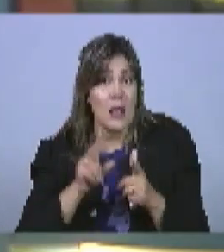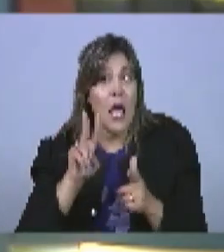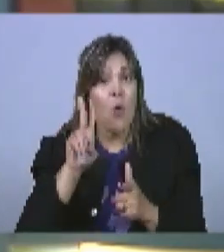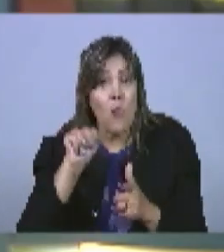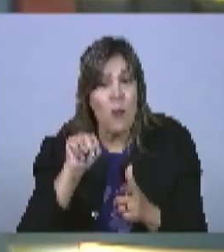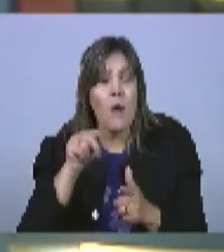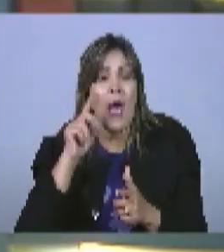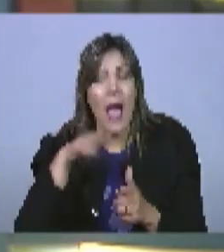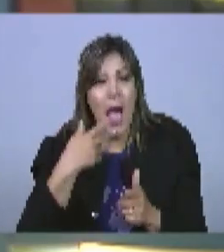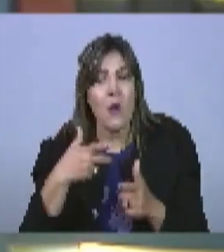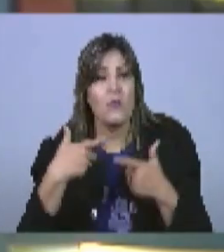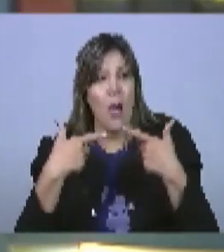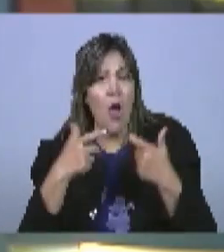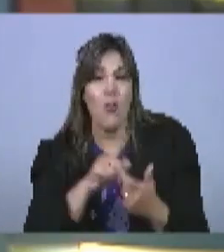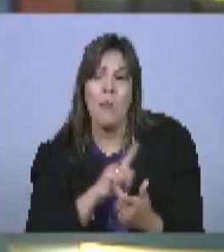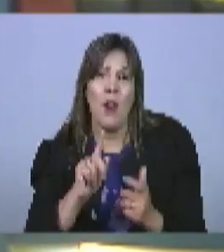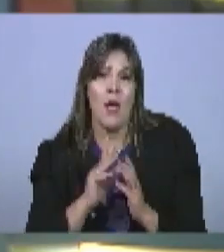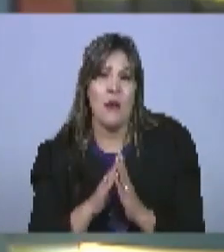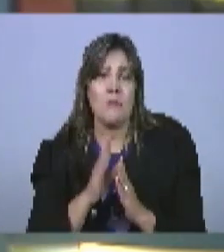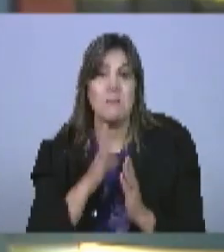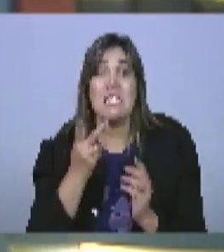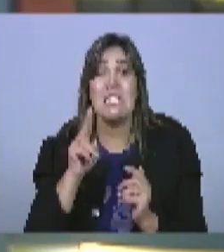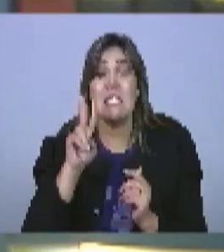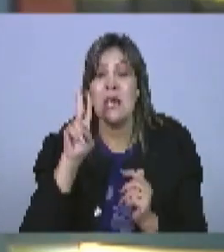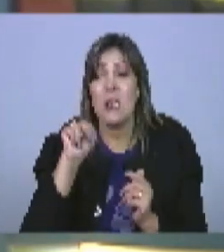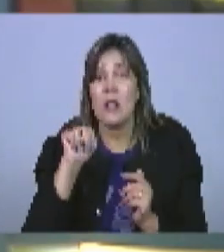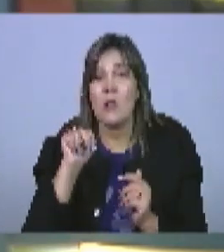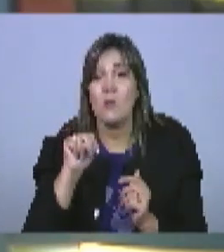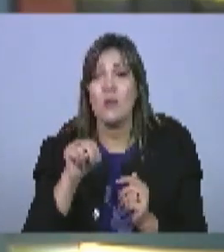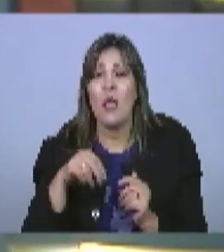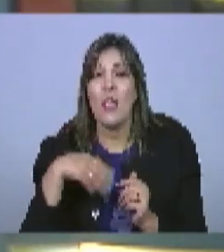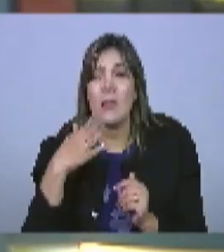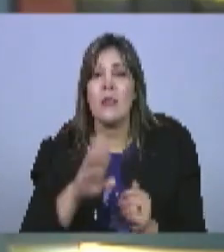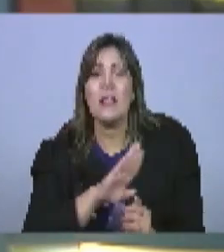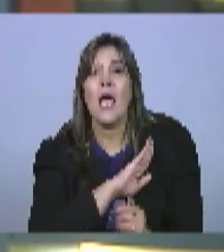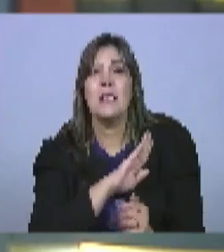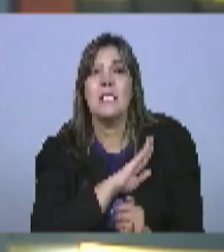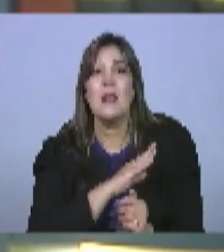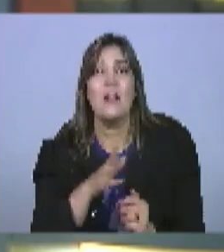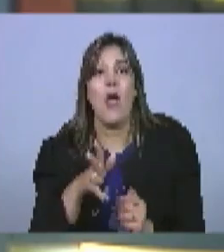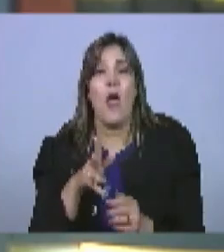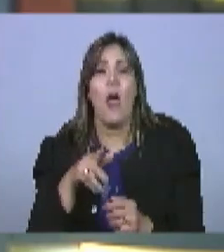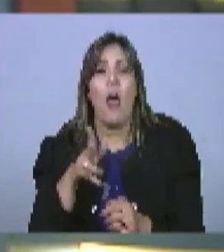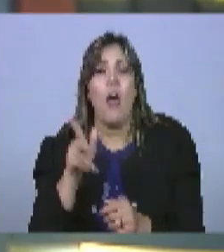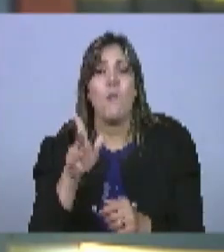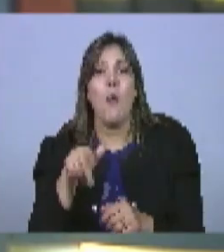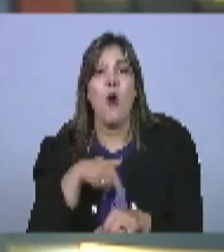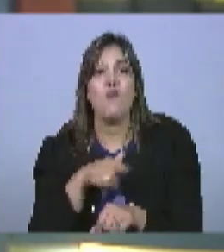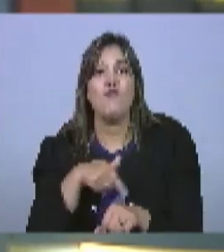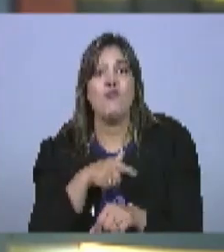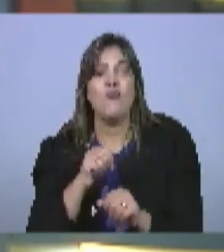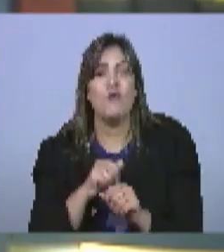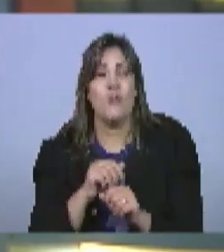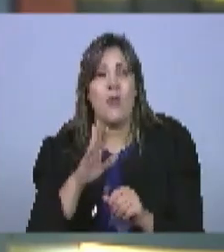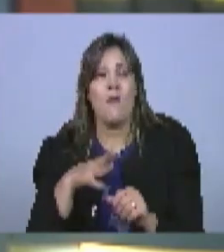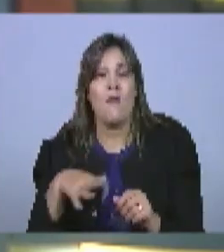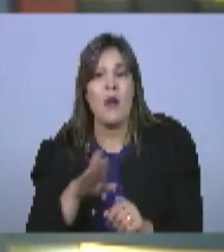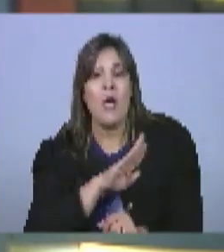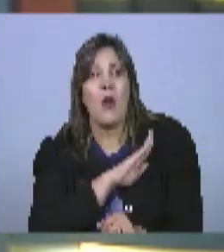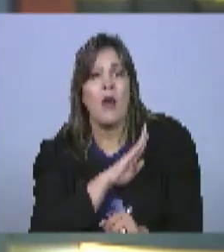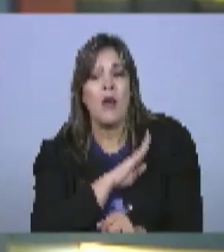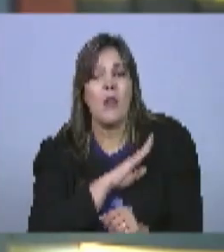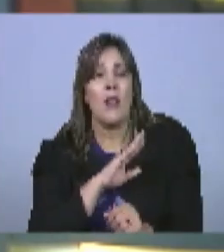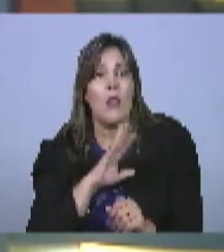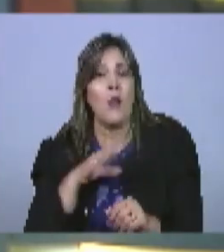تريد حرب شامله لكن الولايات المتحده عزيز التواجد العسكري خلال ال 24 ساعه حركت بعض القطع العسكريه